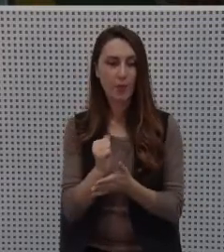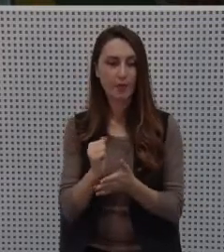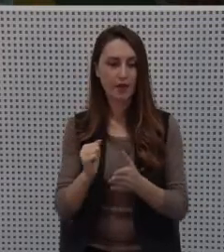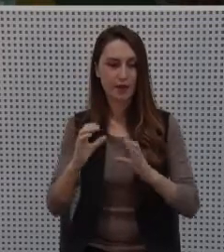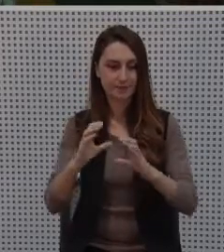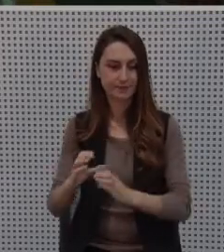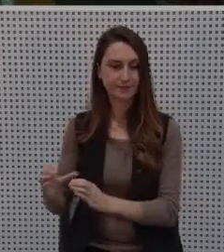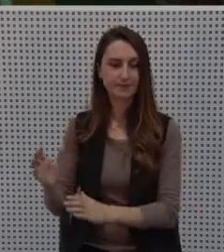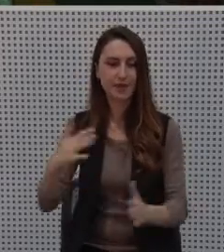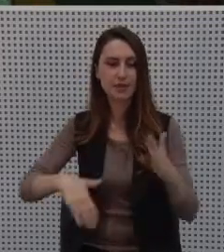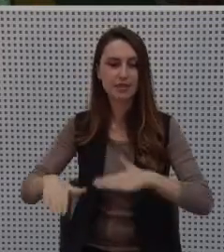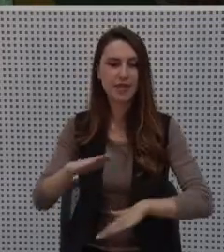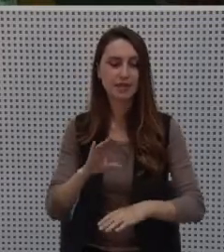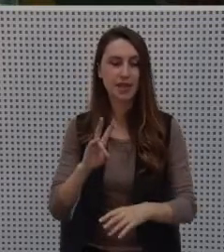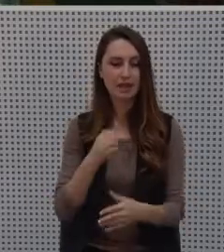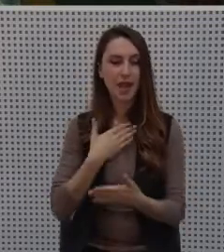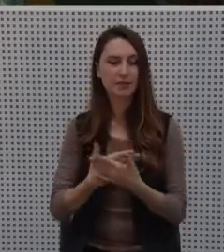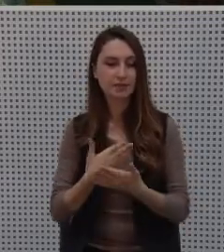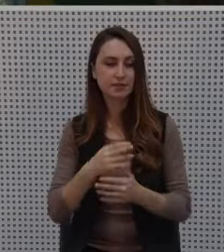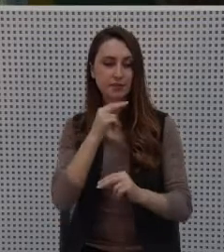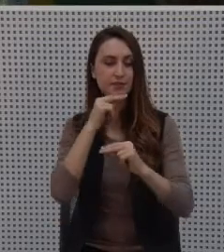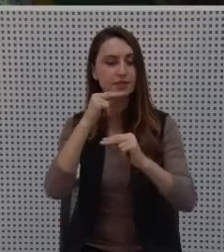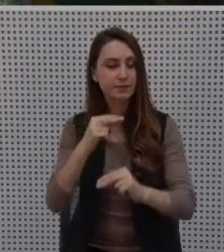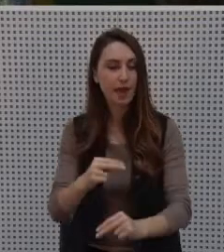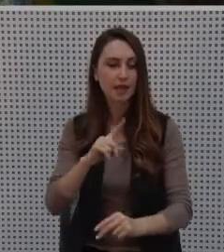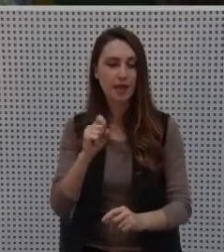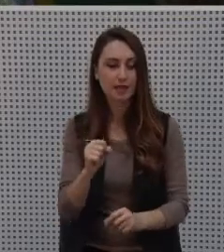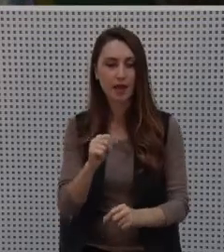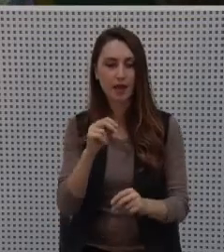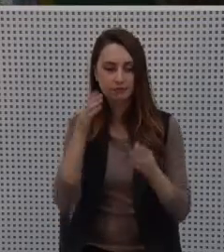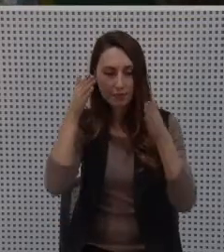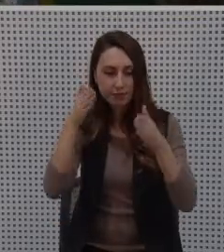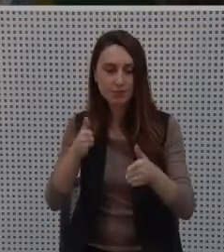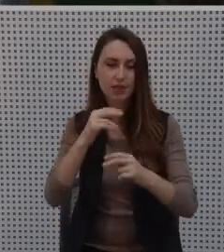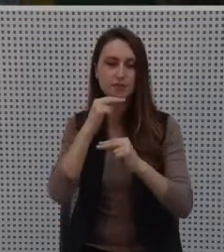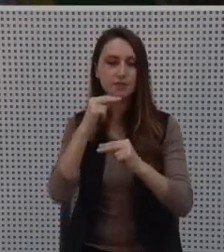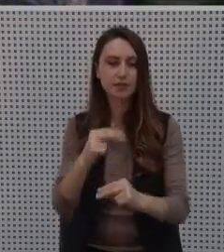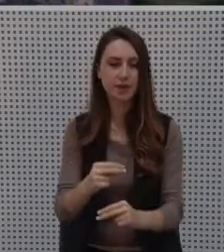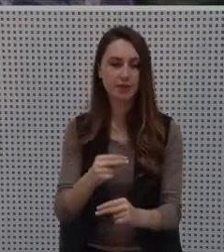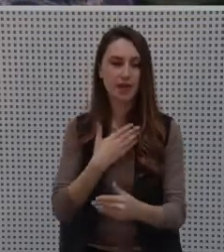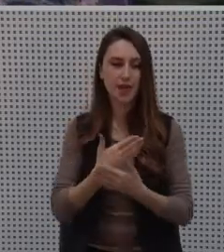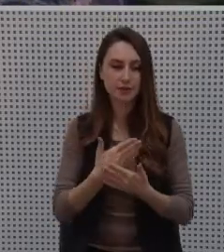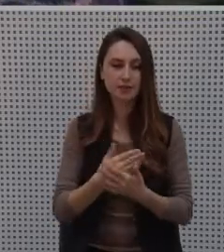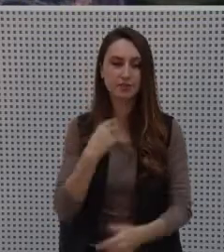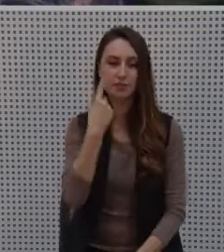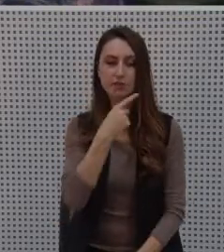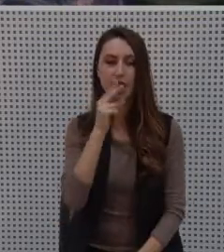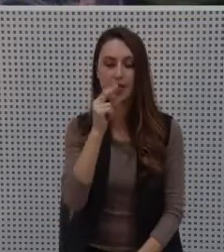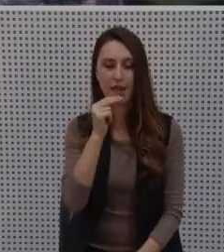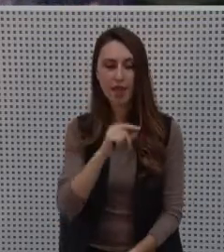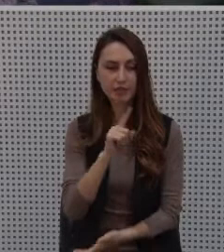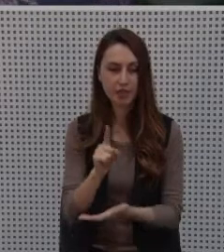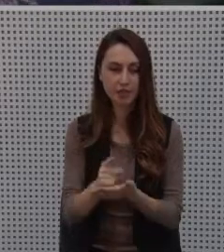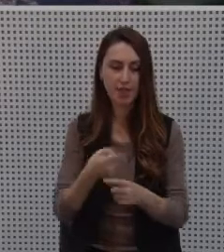сухом бассейне, и на активизацию внимания, на концентрацию внимания. Активизируется